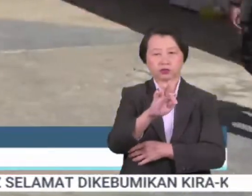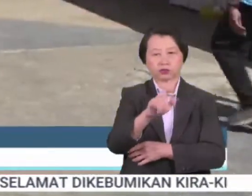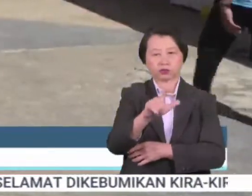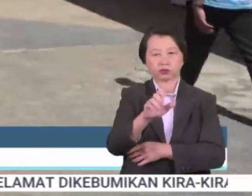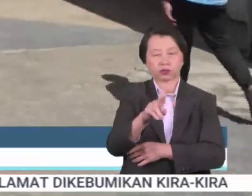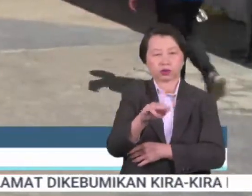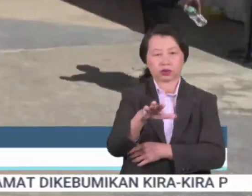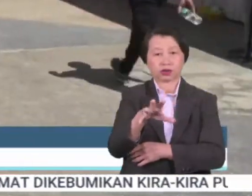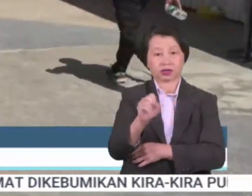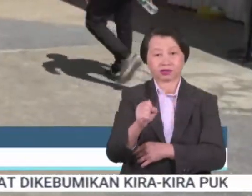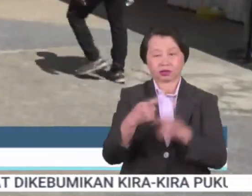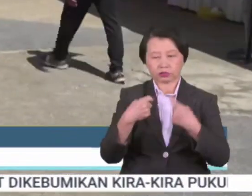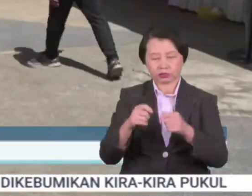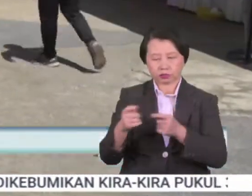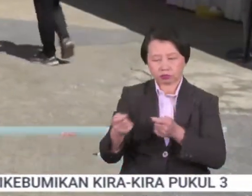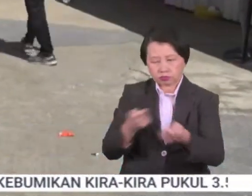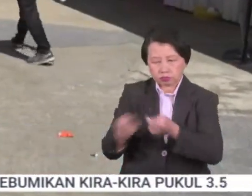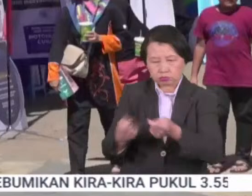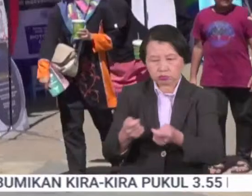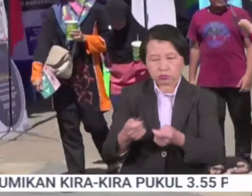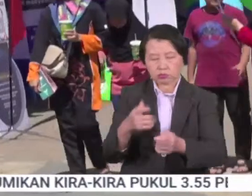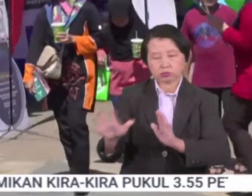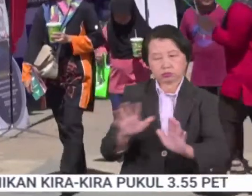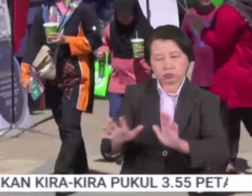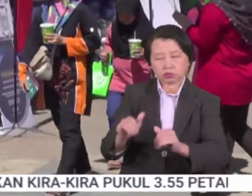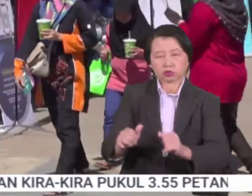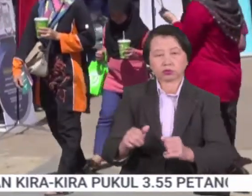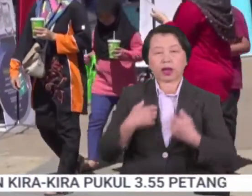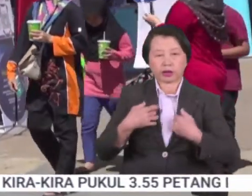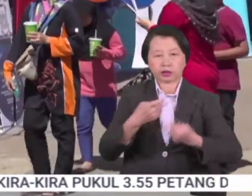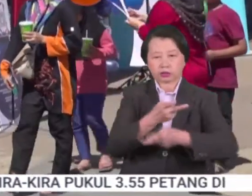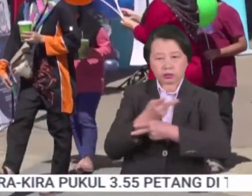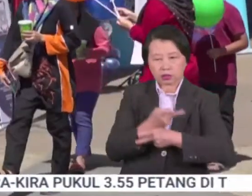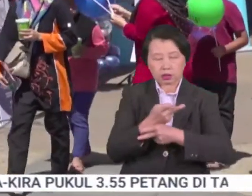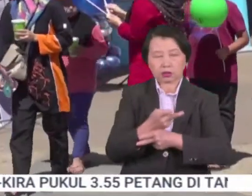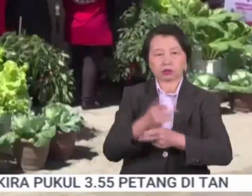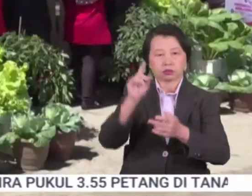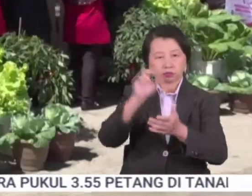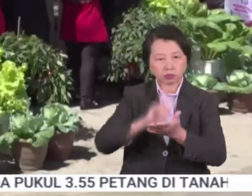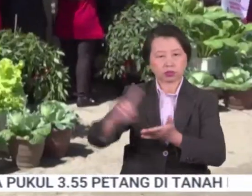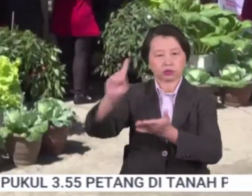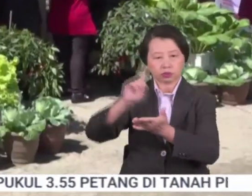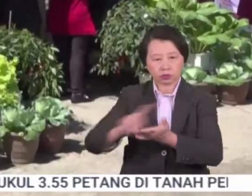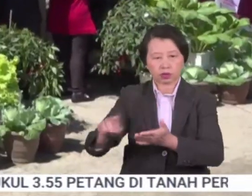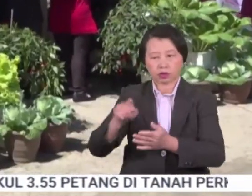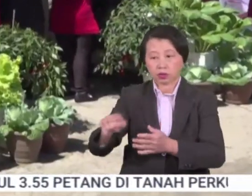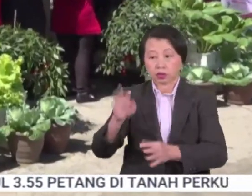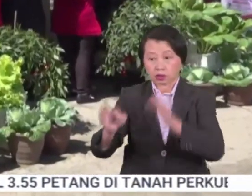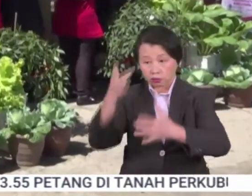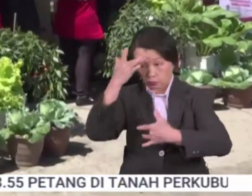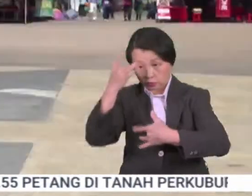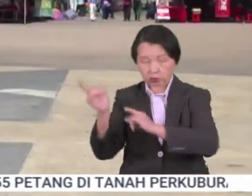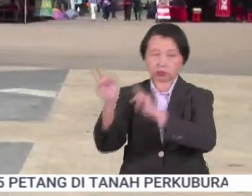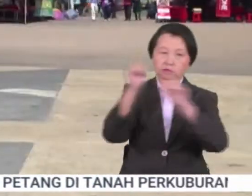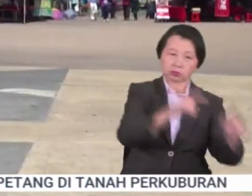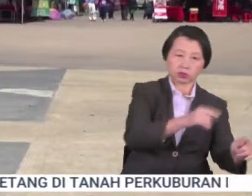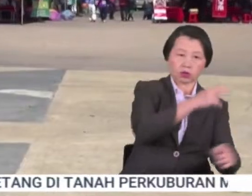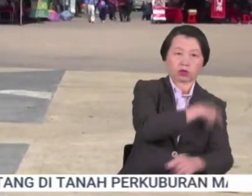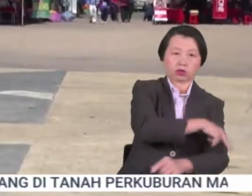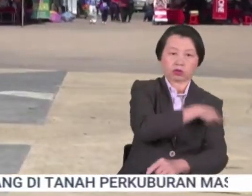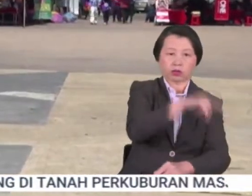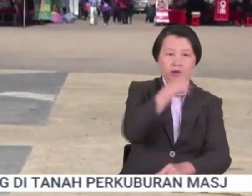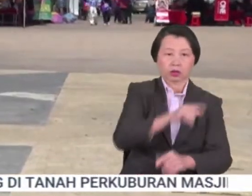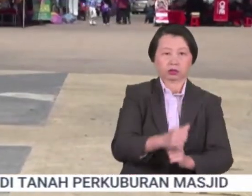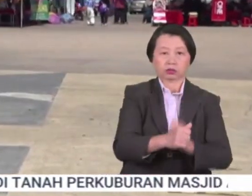masih terkawal susulan pemantauan secara mingguan pesakit yang mempunyai simptom segera dirujuk ke hospital bagi